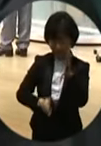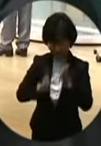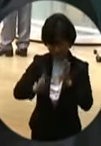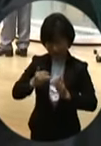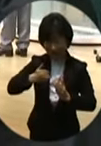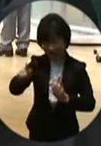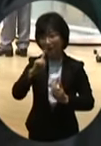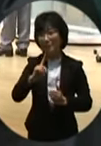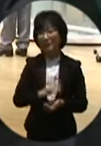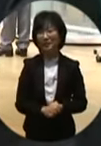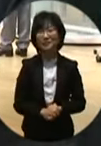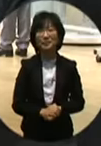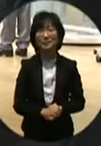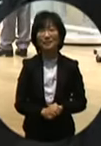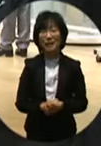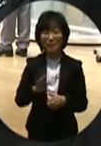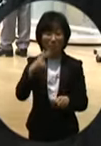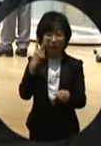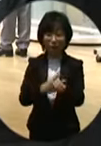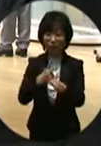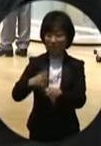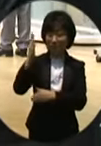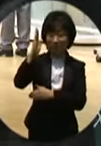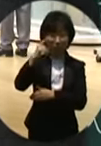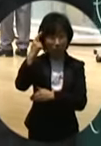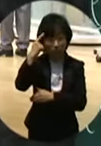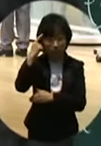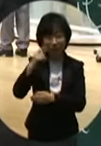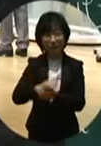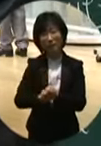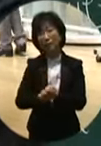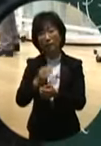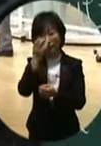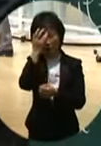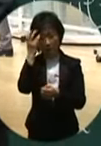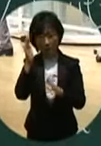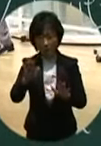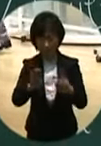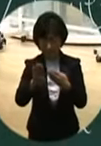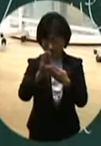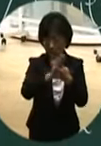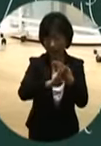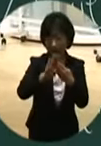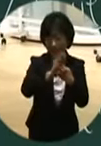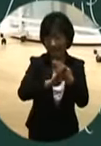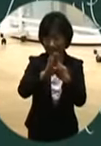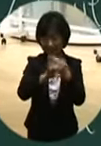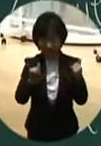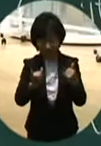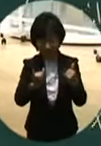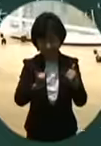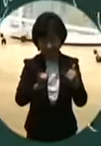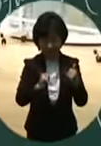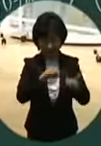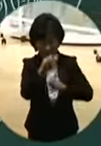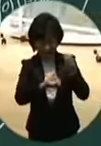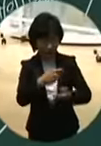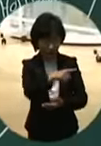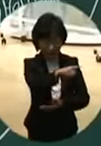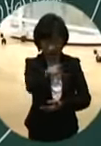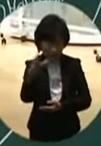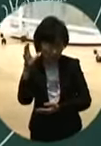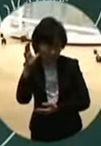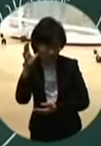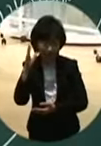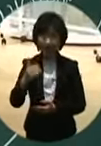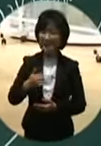Christ's hands. 왜 그 말했겠어요? Why do you think he said that? 바리새인들 늘 하는 말, 내가 이거 했고 저거 했고 이루었고 얻었고 그